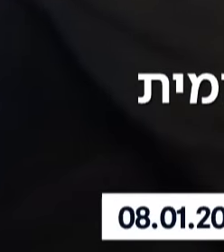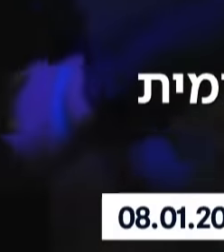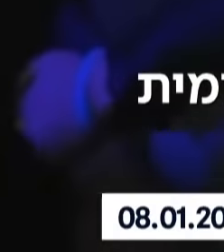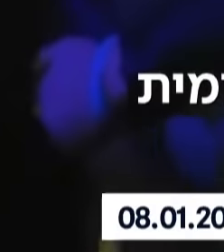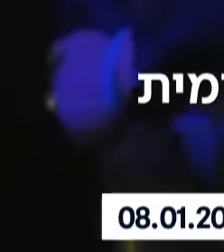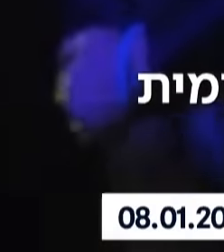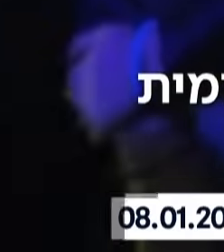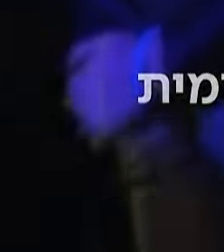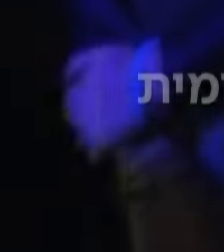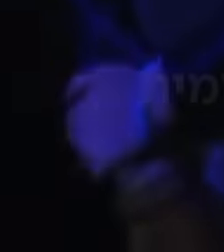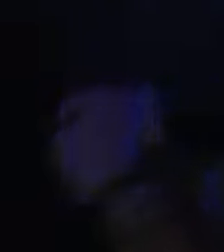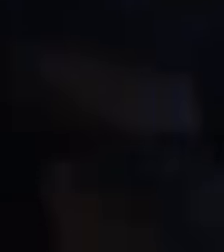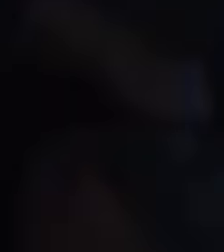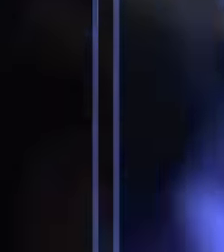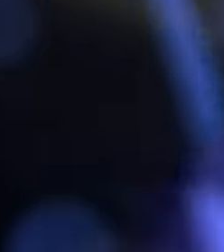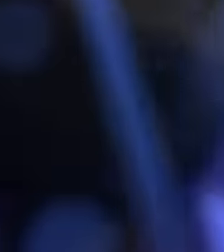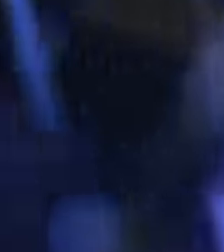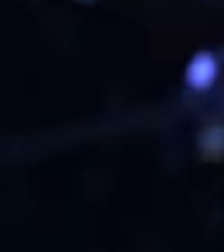לירושלים.